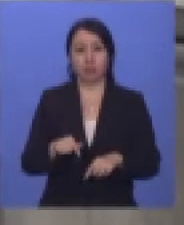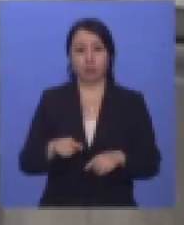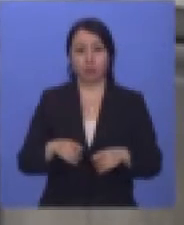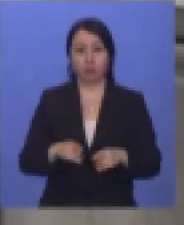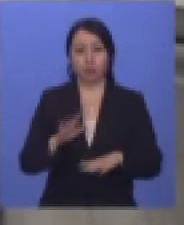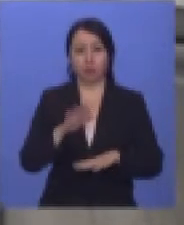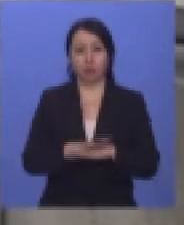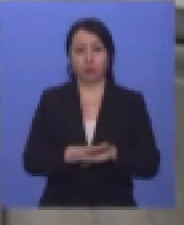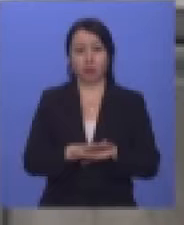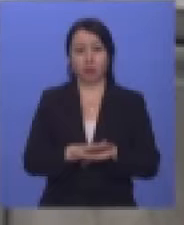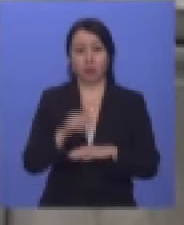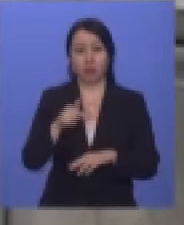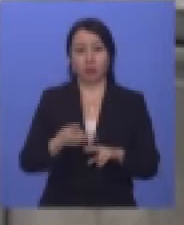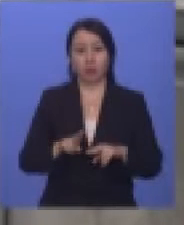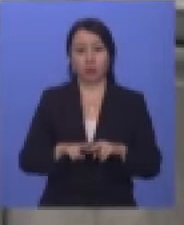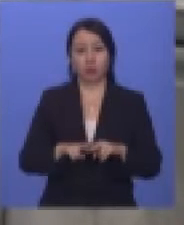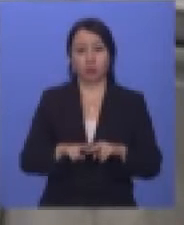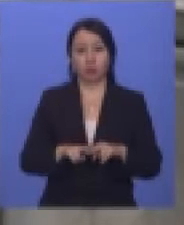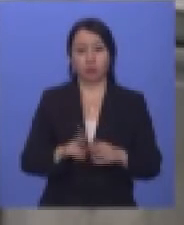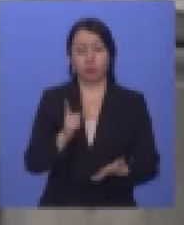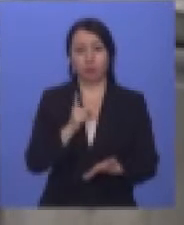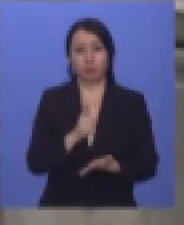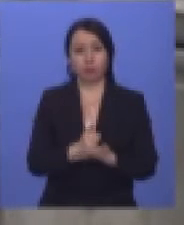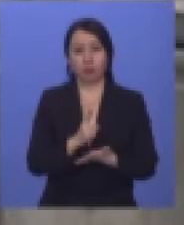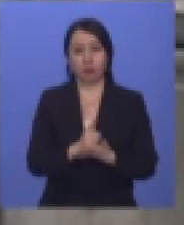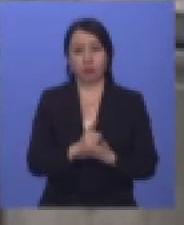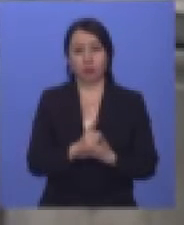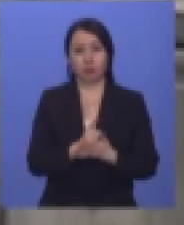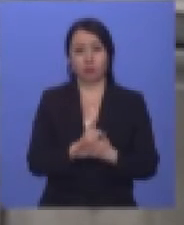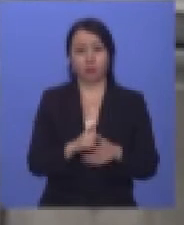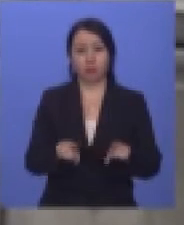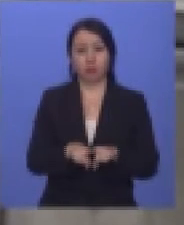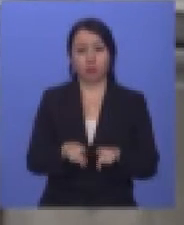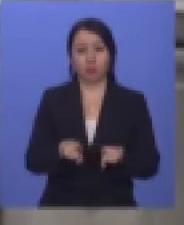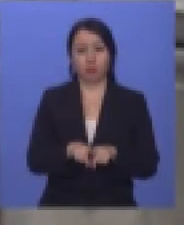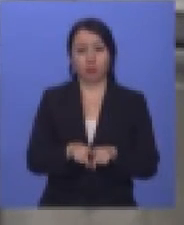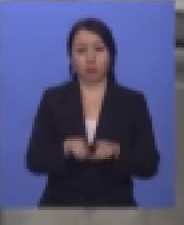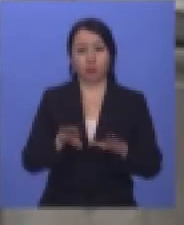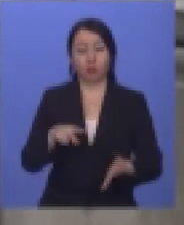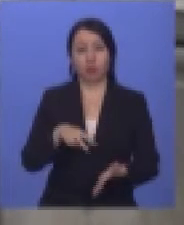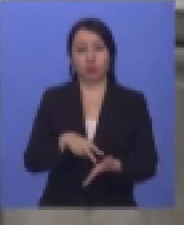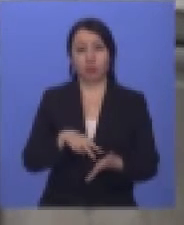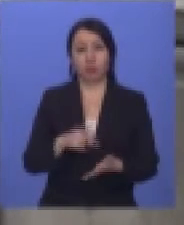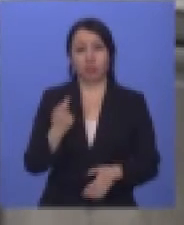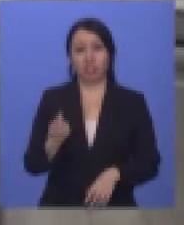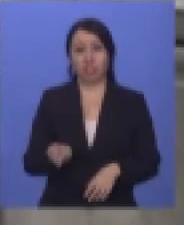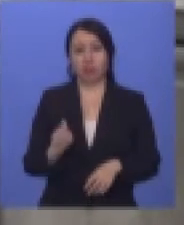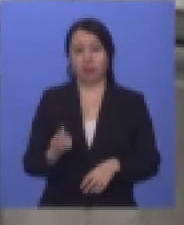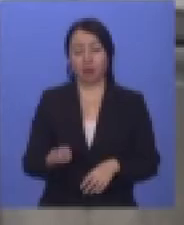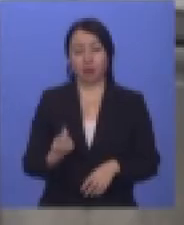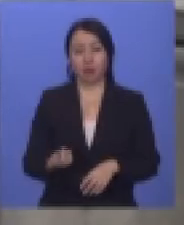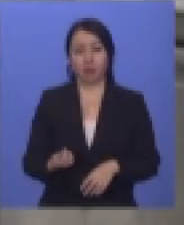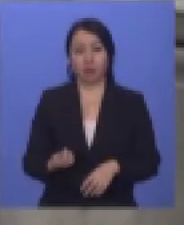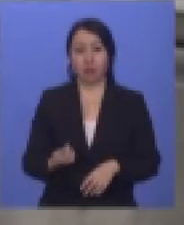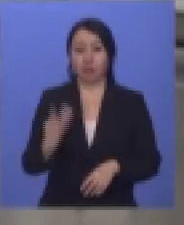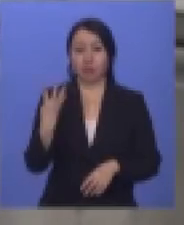ротбанд, те, которые вот именно потребность, аналогичны, только по цене намного дешевле.